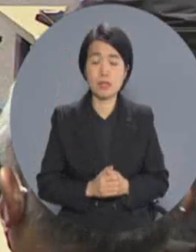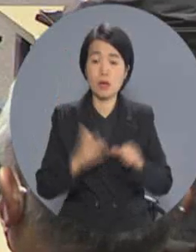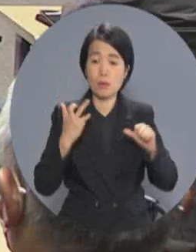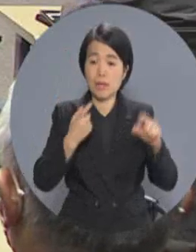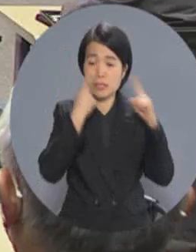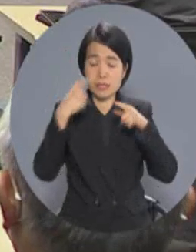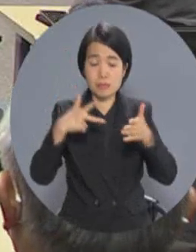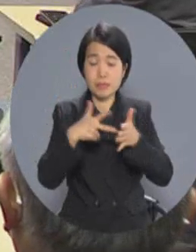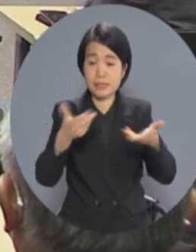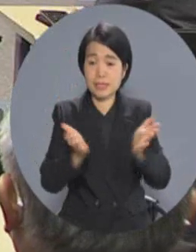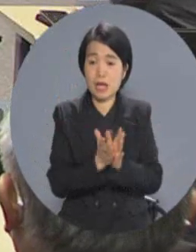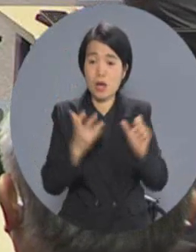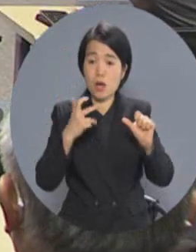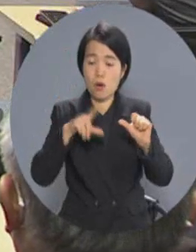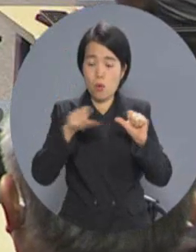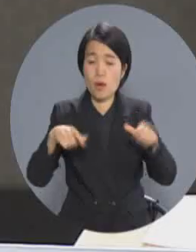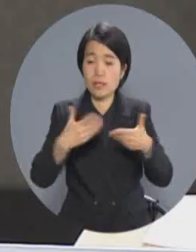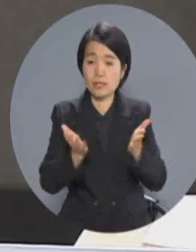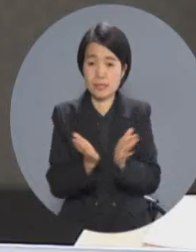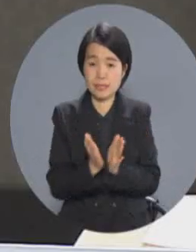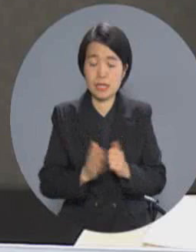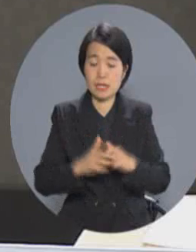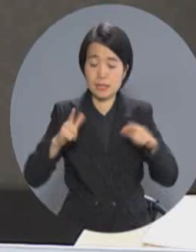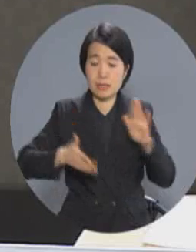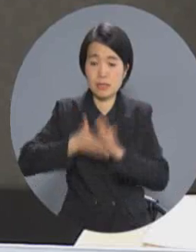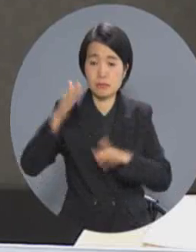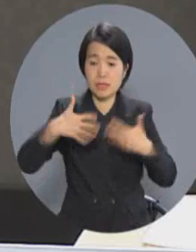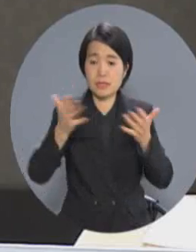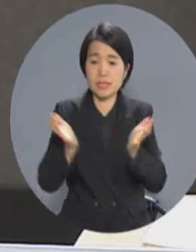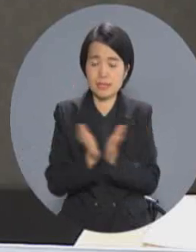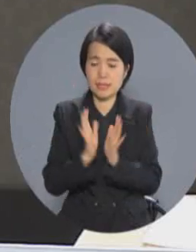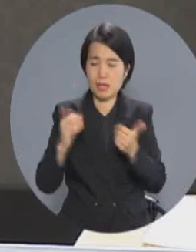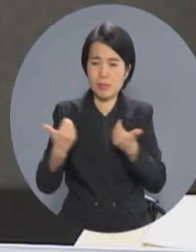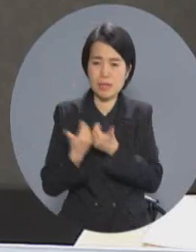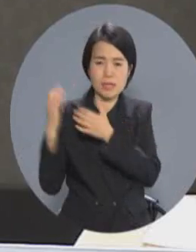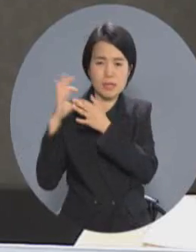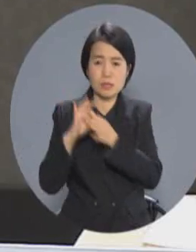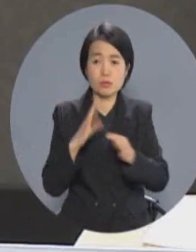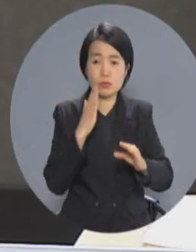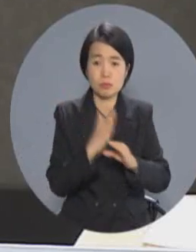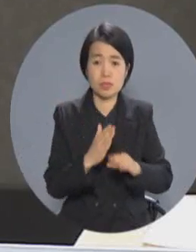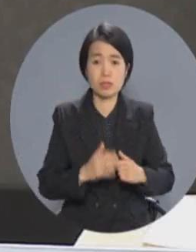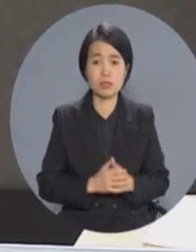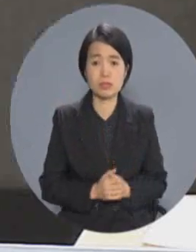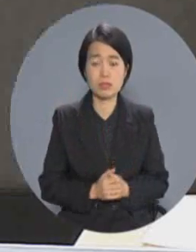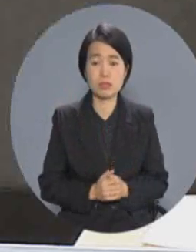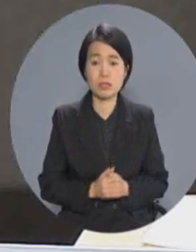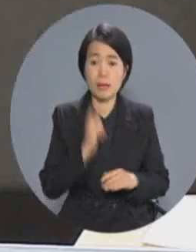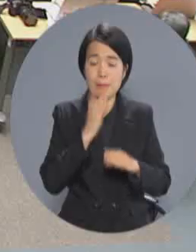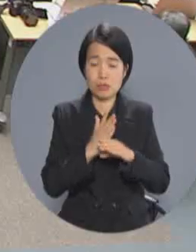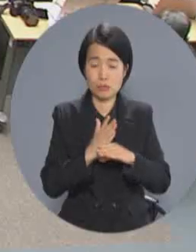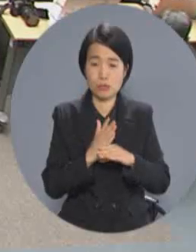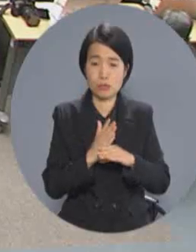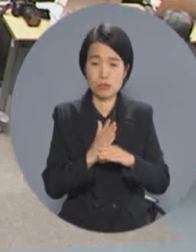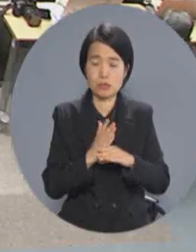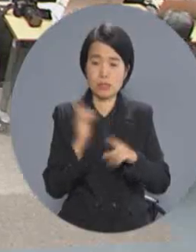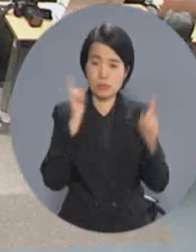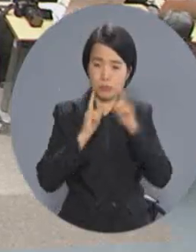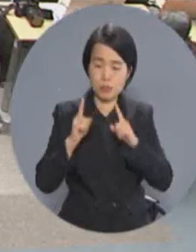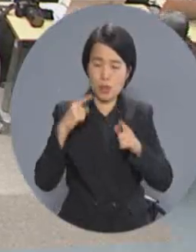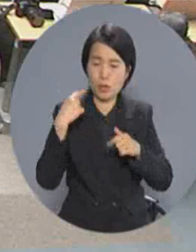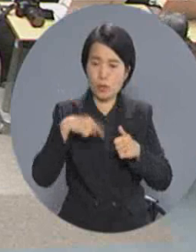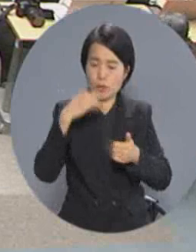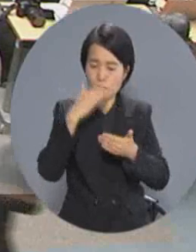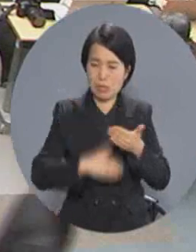5.18 기념재단을 비롯한 5월 단체와 지역시민사회단체의 반발도 이어졌습니다. 민주주의의 훼손이자